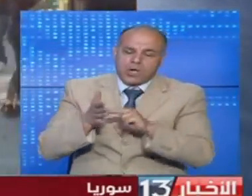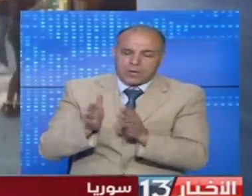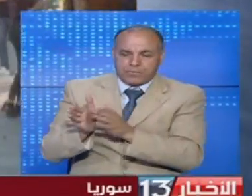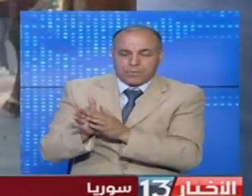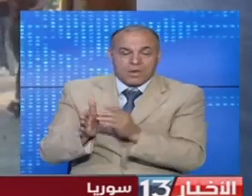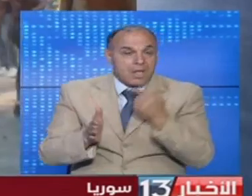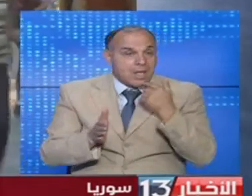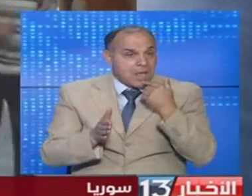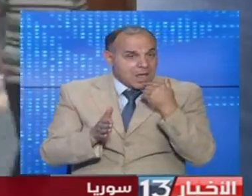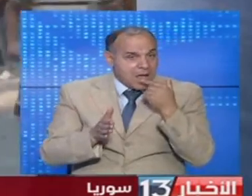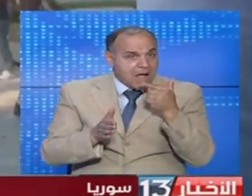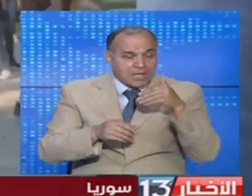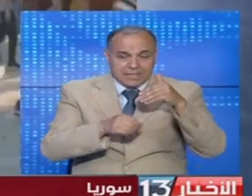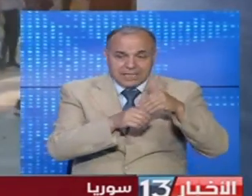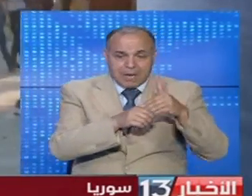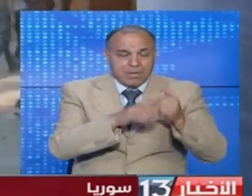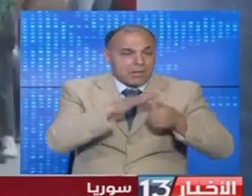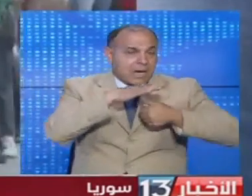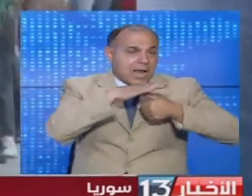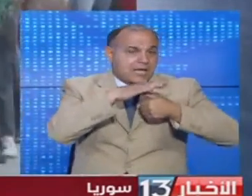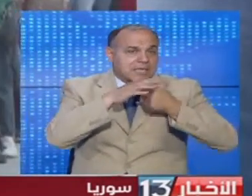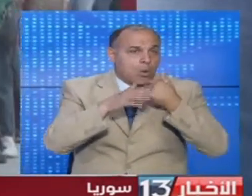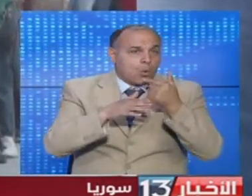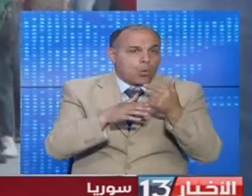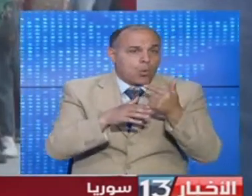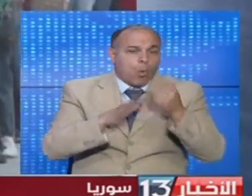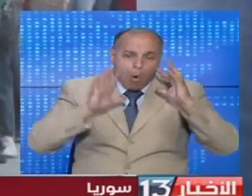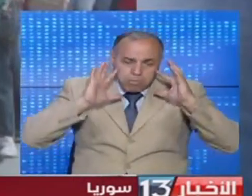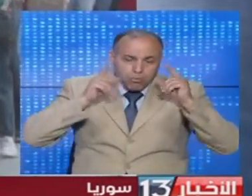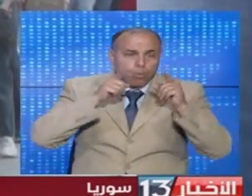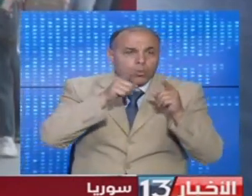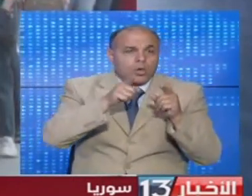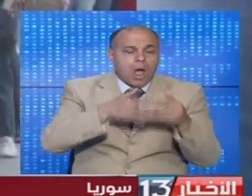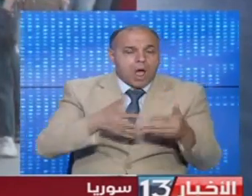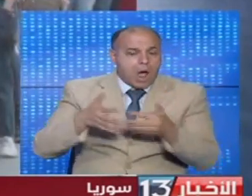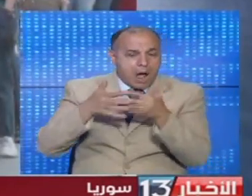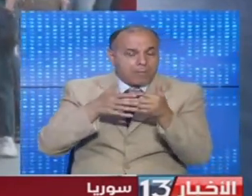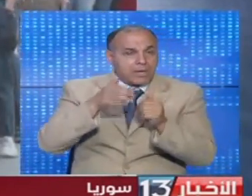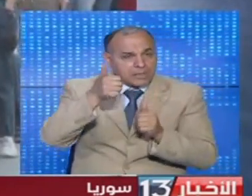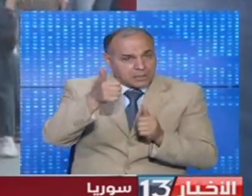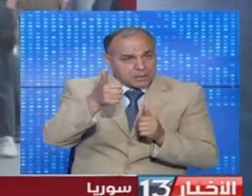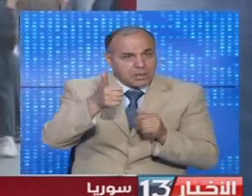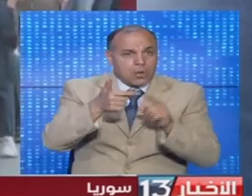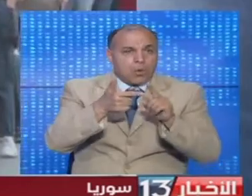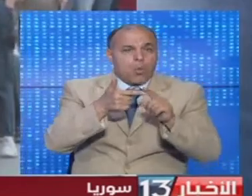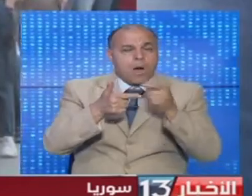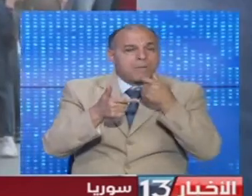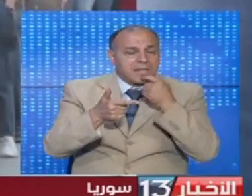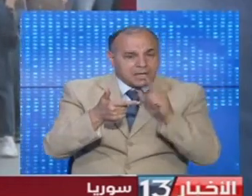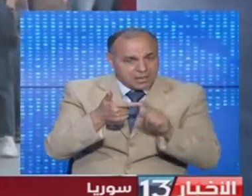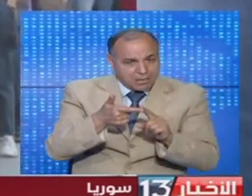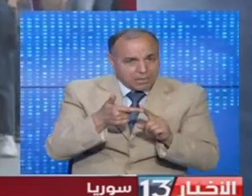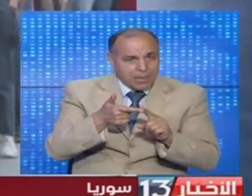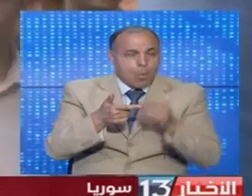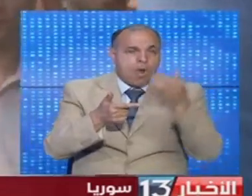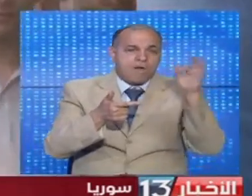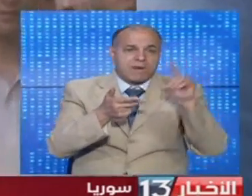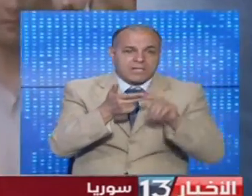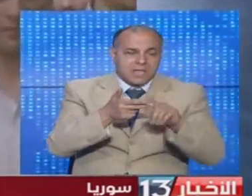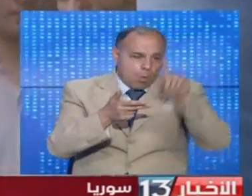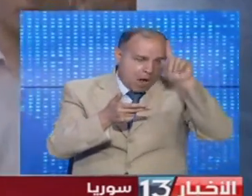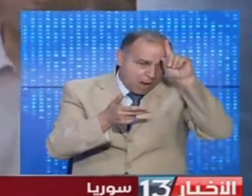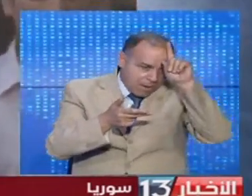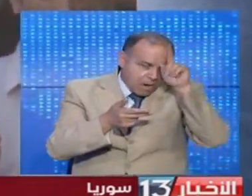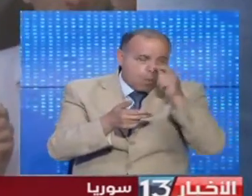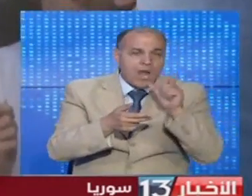وتاتي هذه الانتخابات الرئاسيه وسط تنديد كل من الولايات المتحده الامريكيه وبريطانيا وفرنسا والمانيا